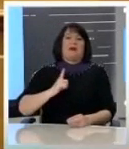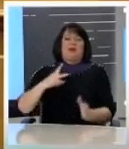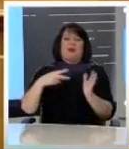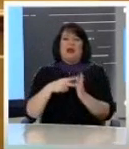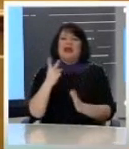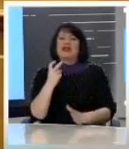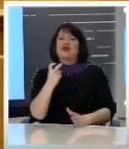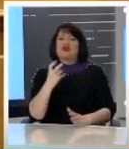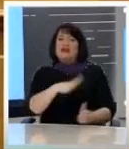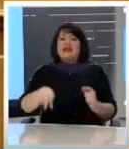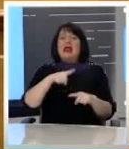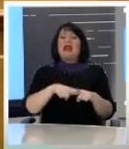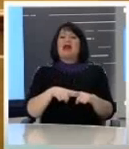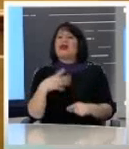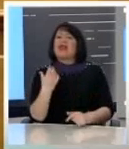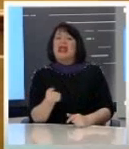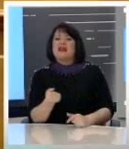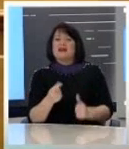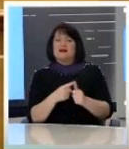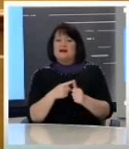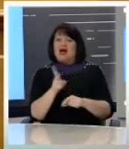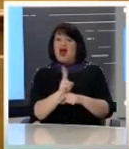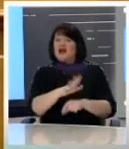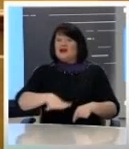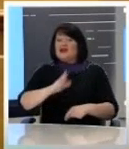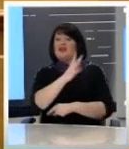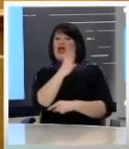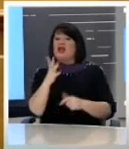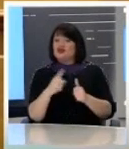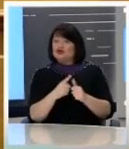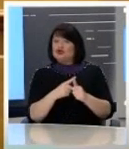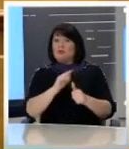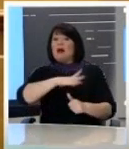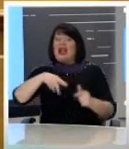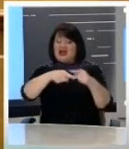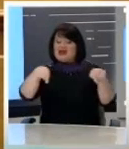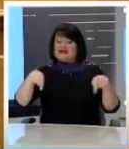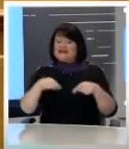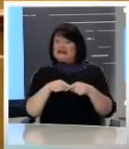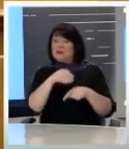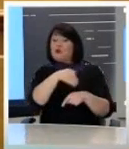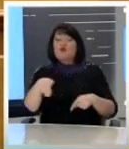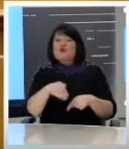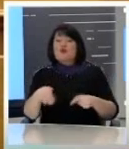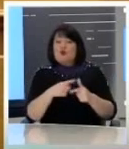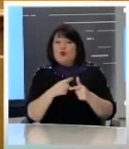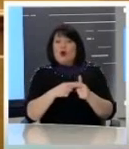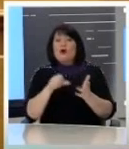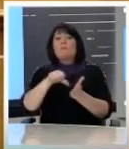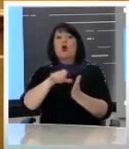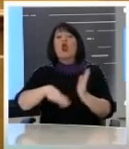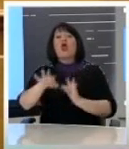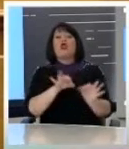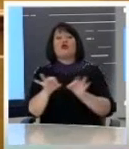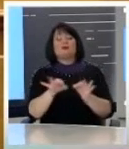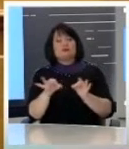2020 αυτή η χώρα θα έχει δασικούς χάρτες, οριοθέτηση των παραλιών, πλήρης πολεοδομικό